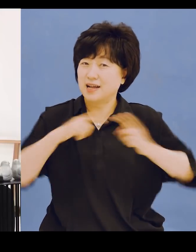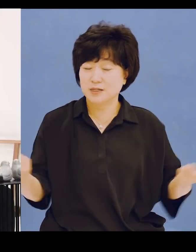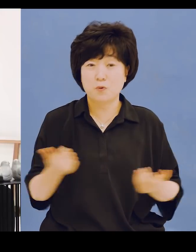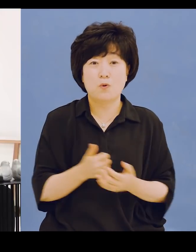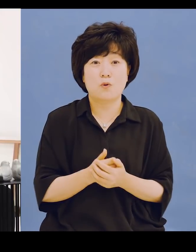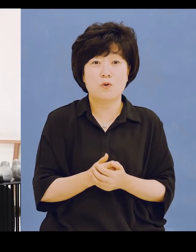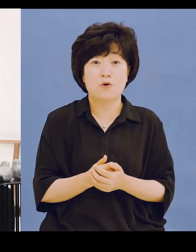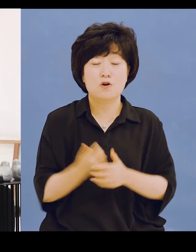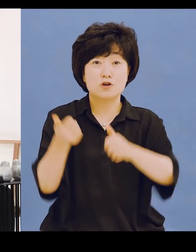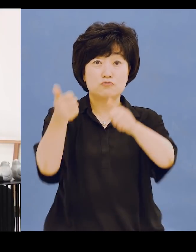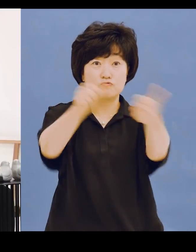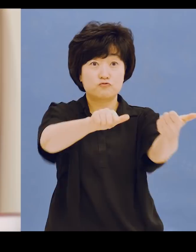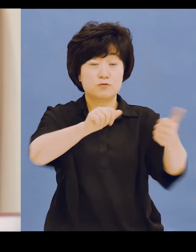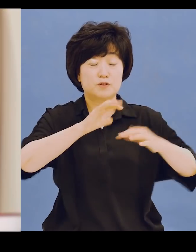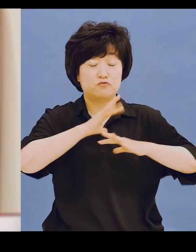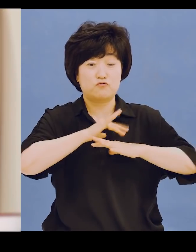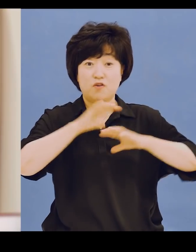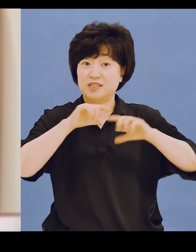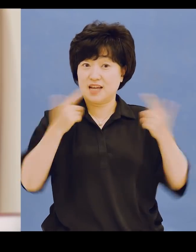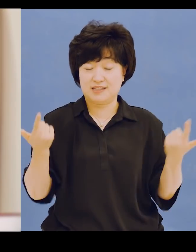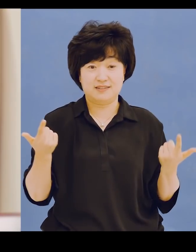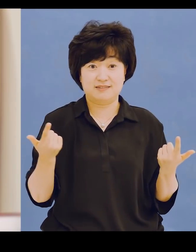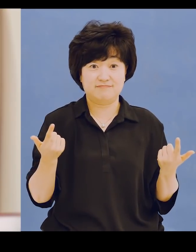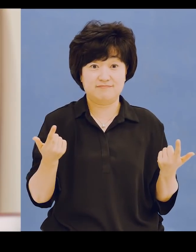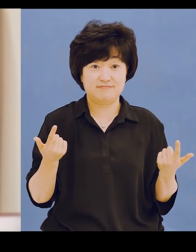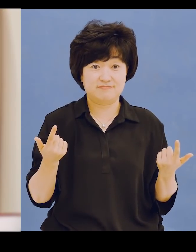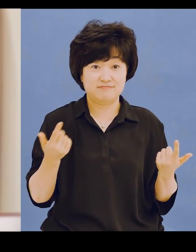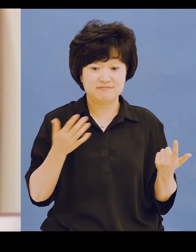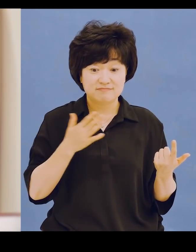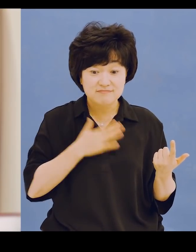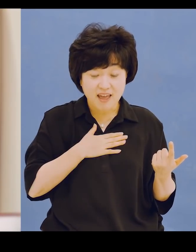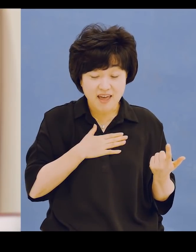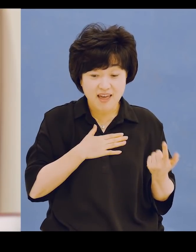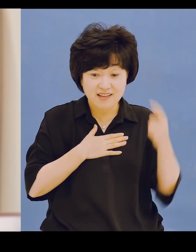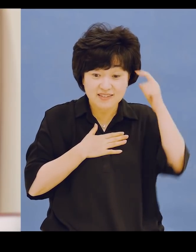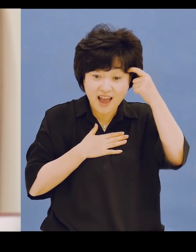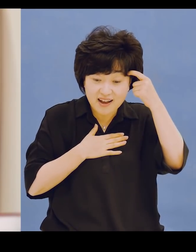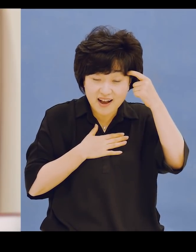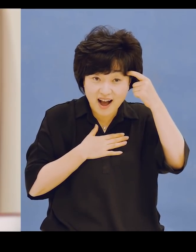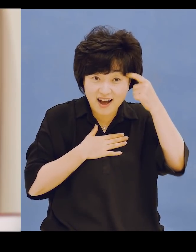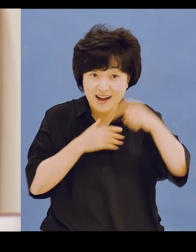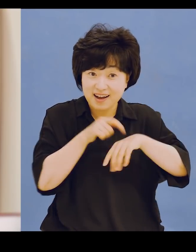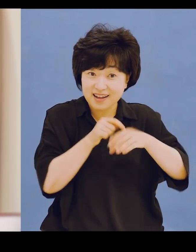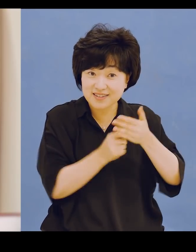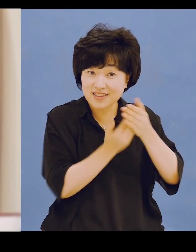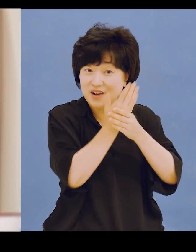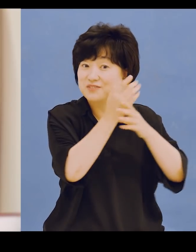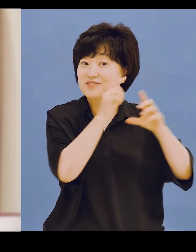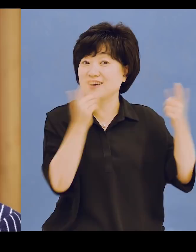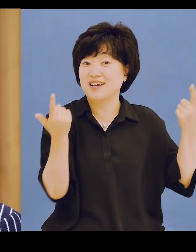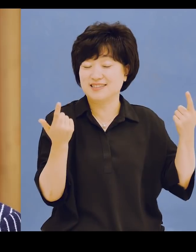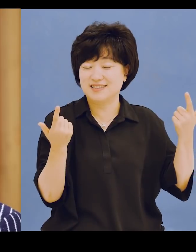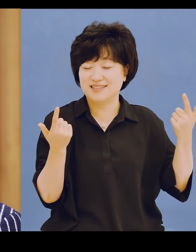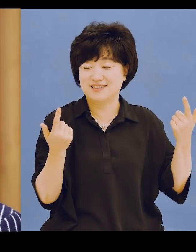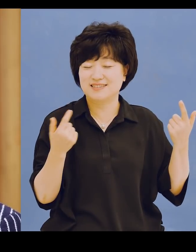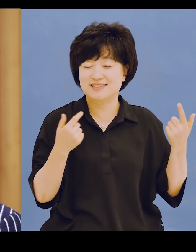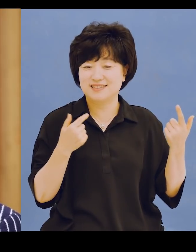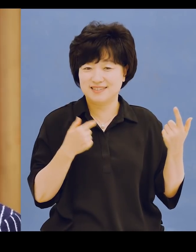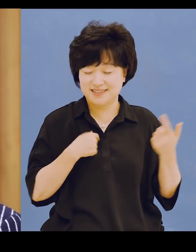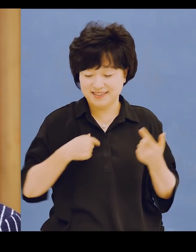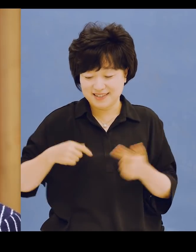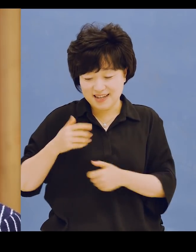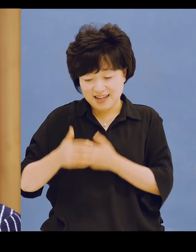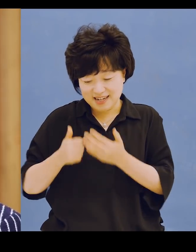죽음을 두려워하지 않는 이건 내 신념이 아니에요. 그 온유함의 삶을 누릴 수 있어요.